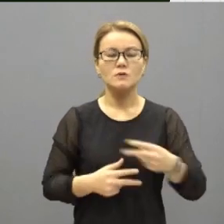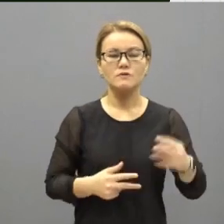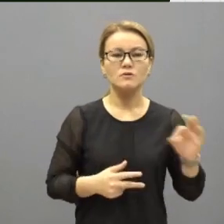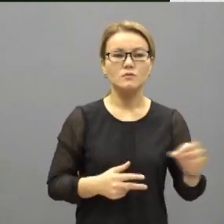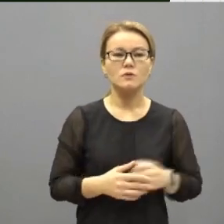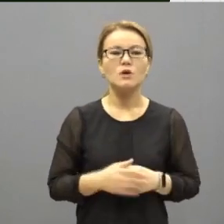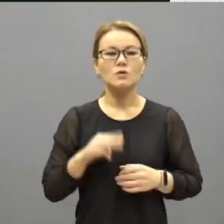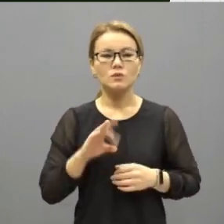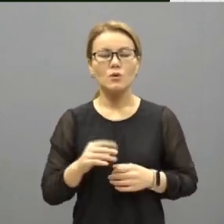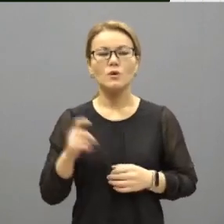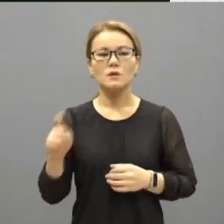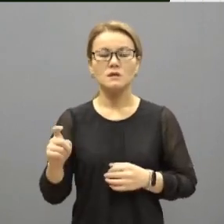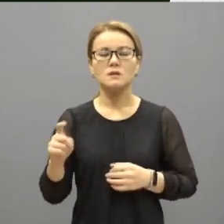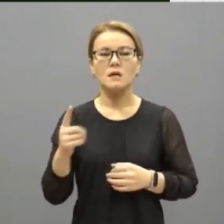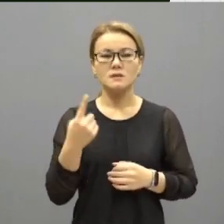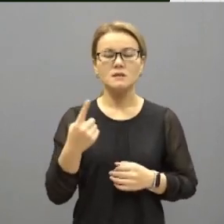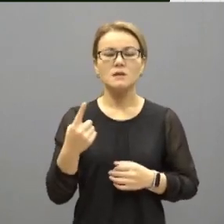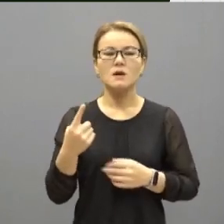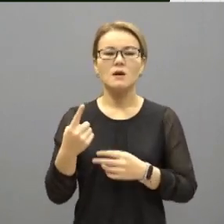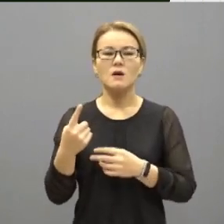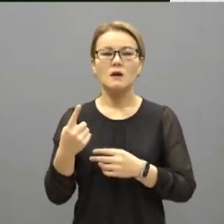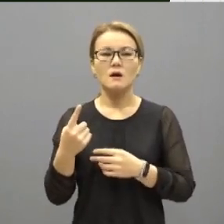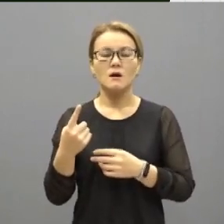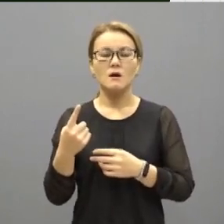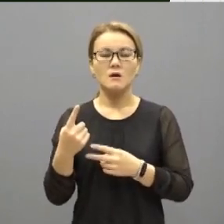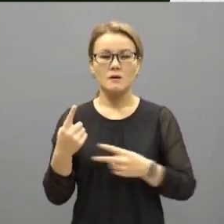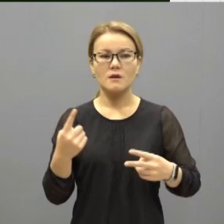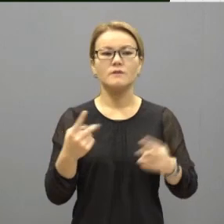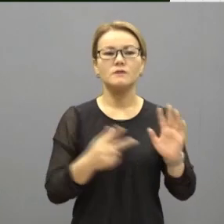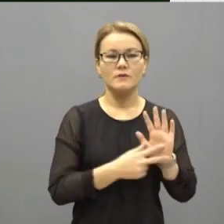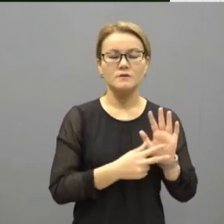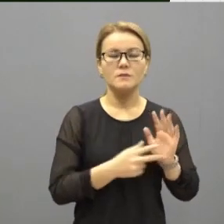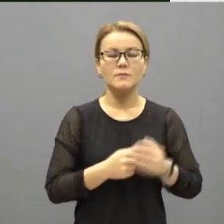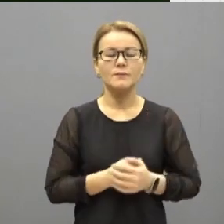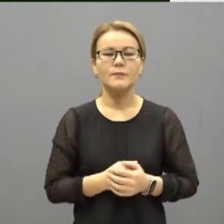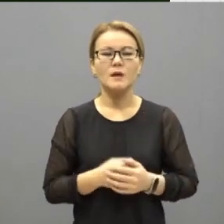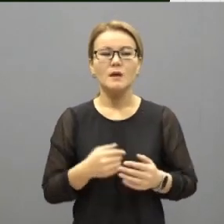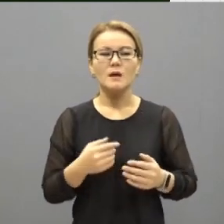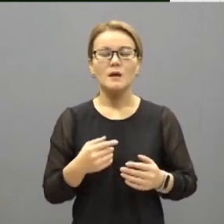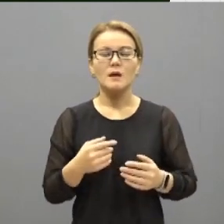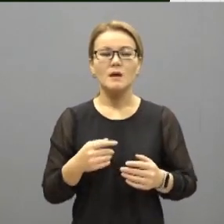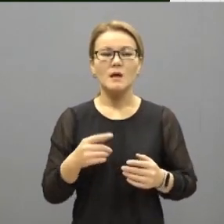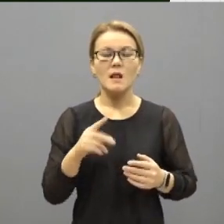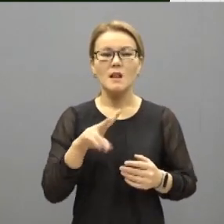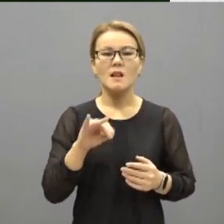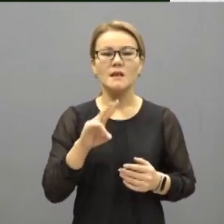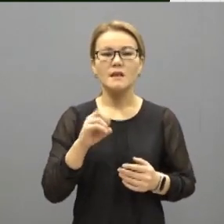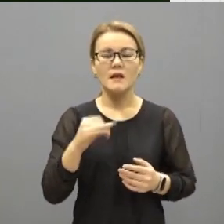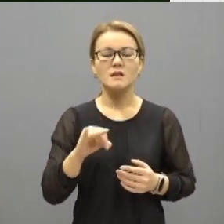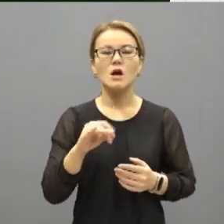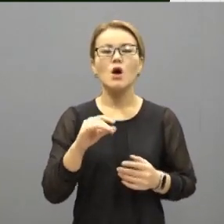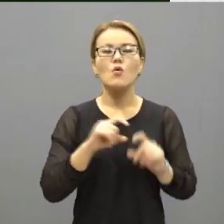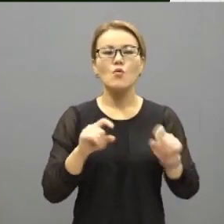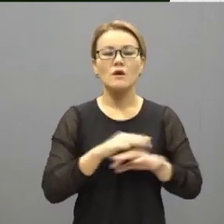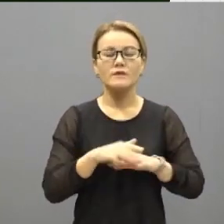x1, первый корень нашего уравнения, будет равен 8. Это было линейное уравнение, мы решили